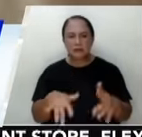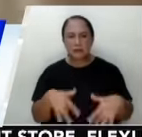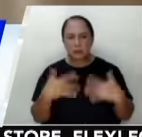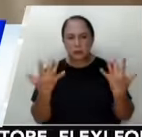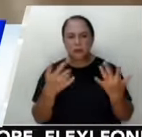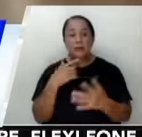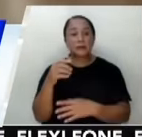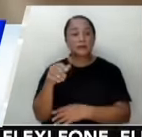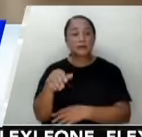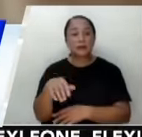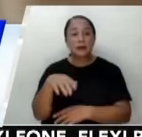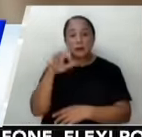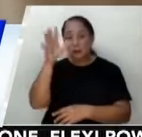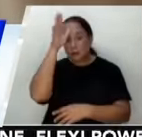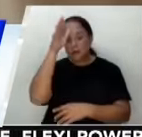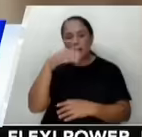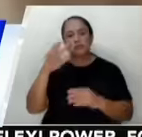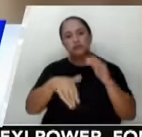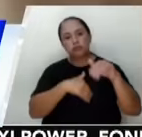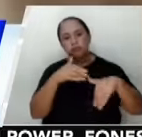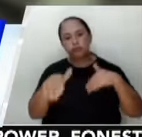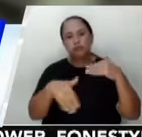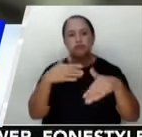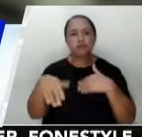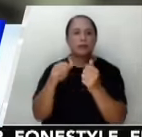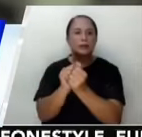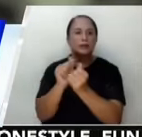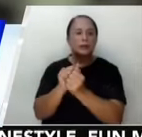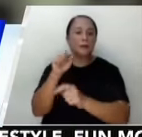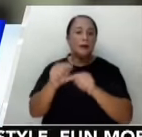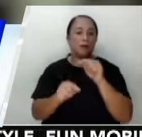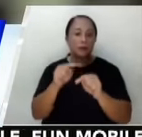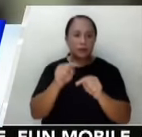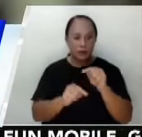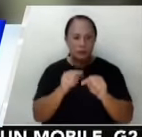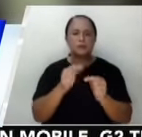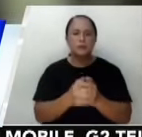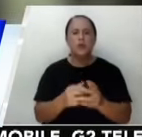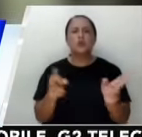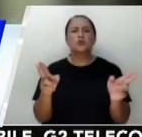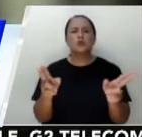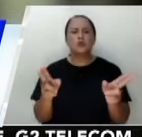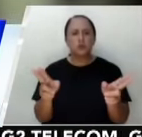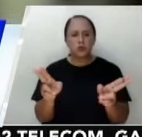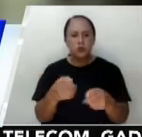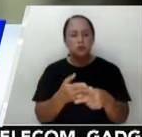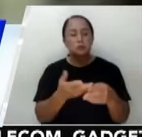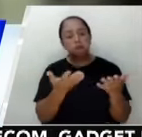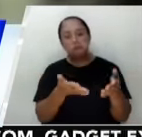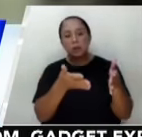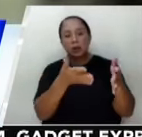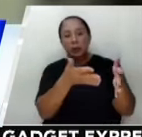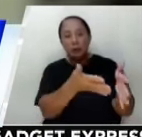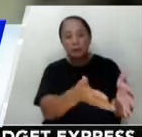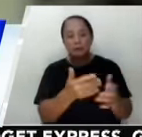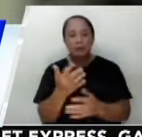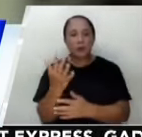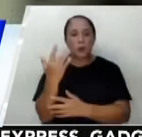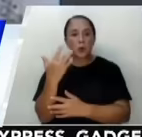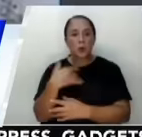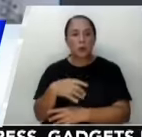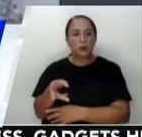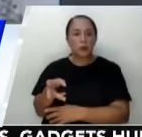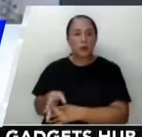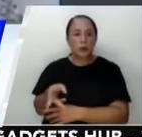sa poblasyon ang kanyang anak kasama ang isang kaibigan. Pero sandali raw na iwang mag-isa ang kanyang anak nang mag-CR ang kaibigan